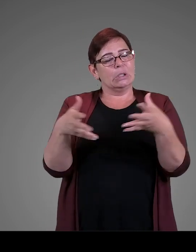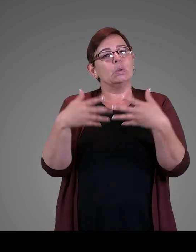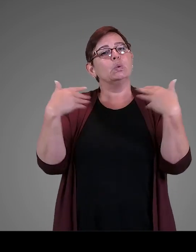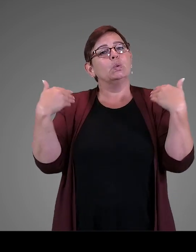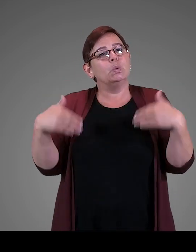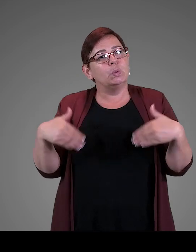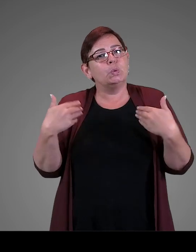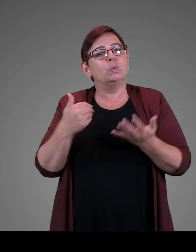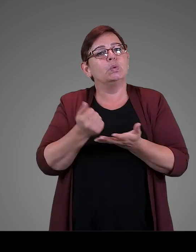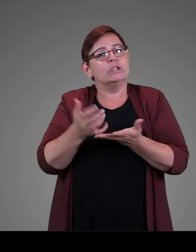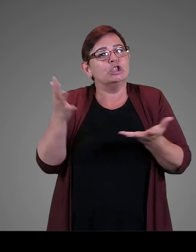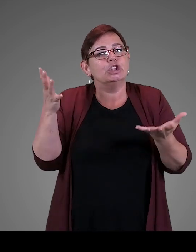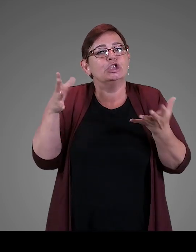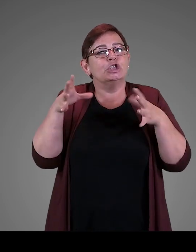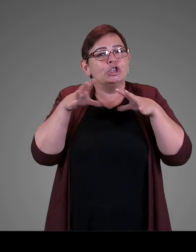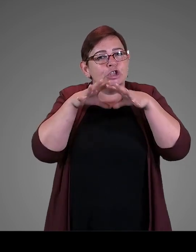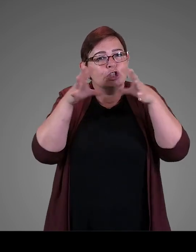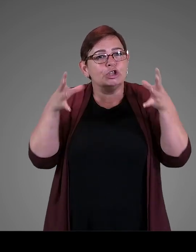riche comme